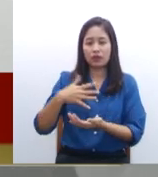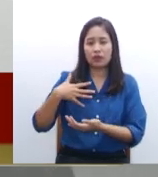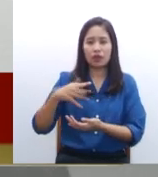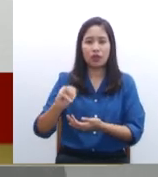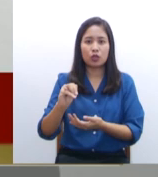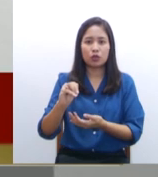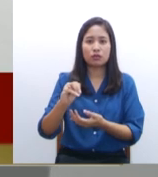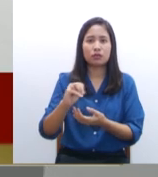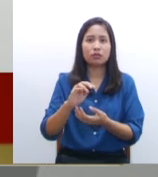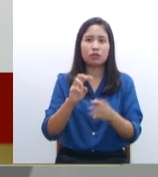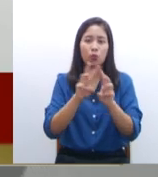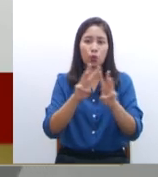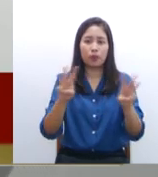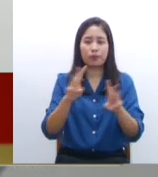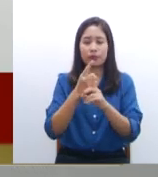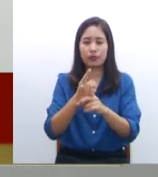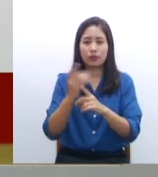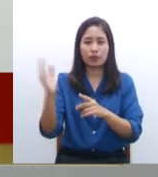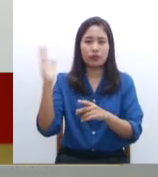รณ์